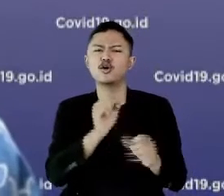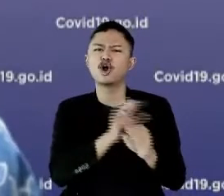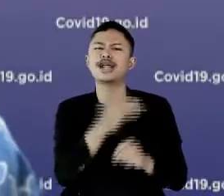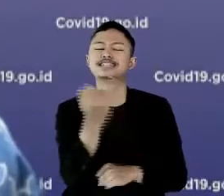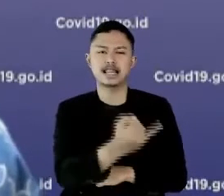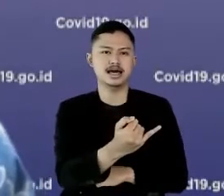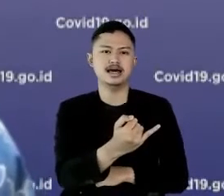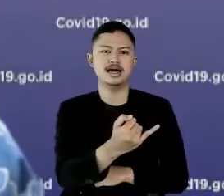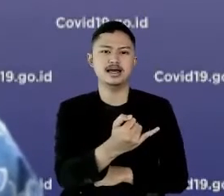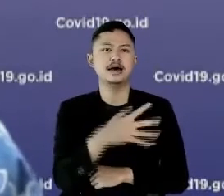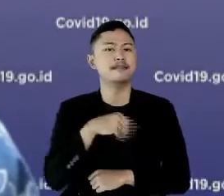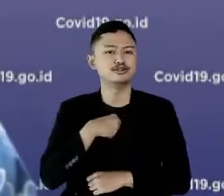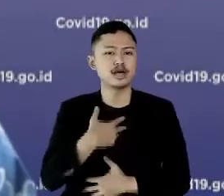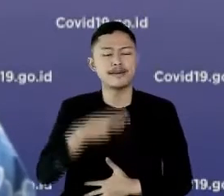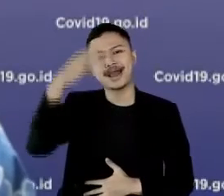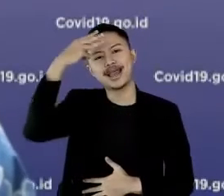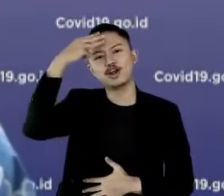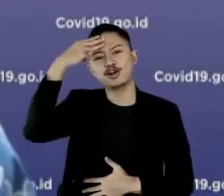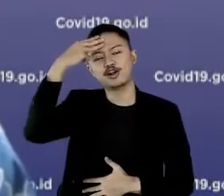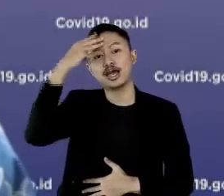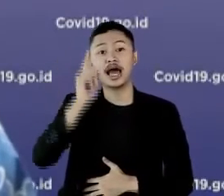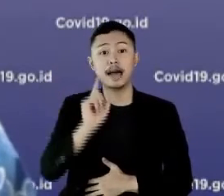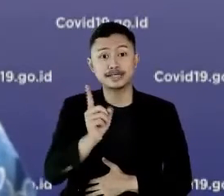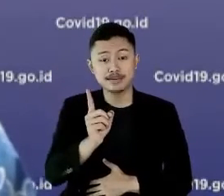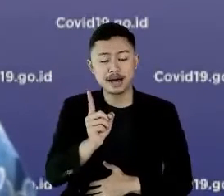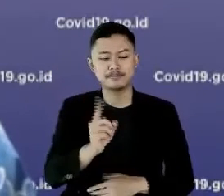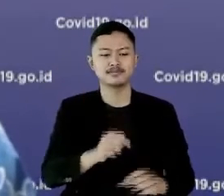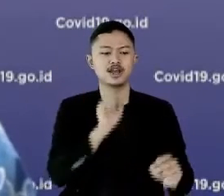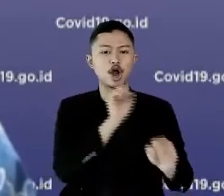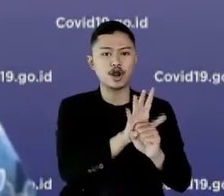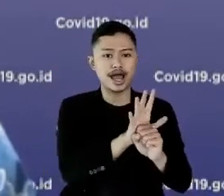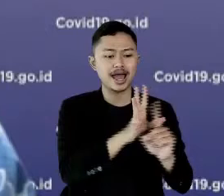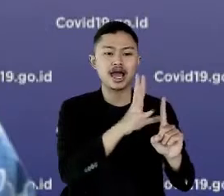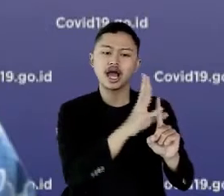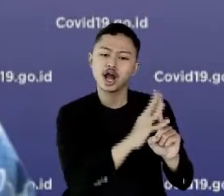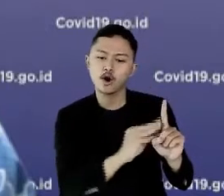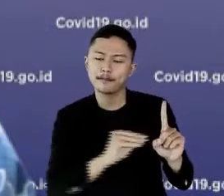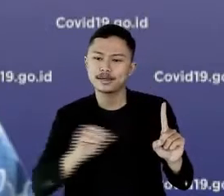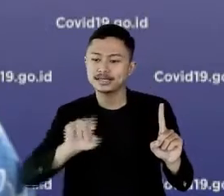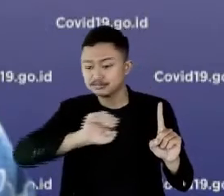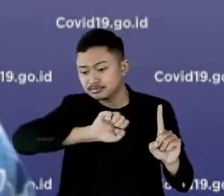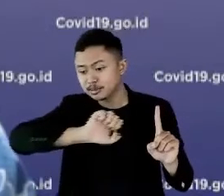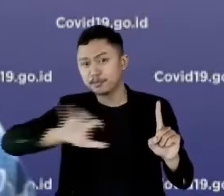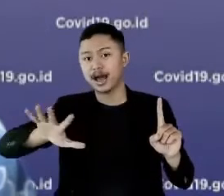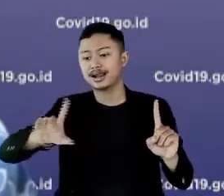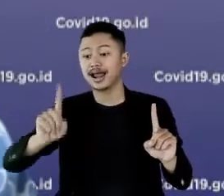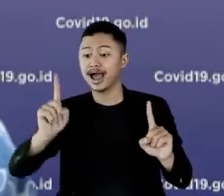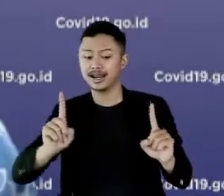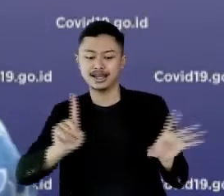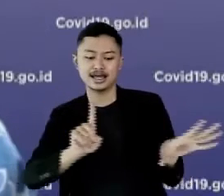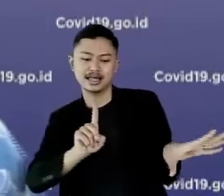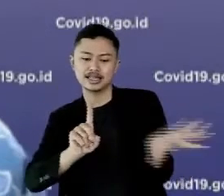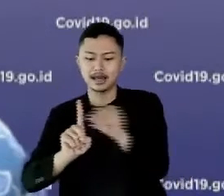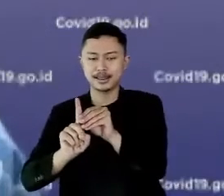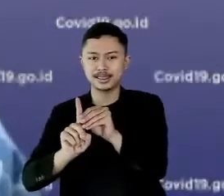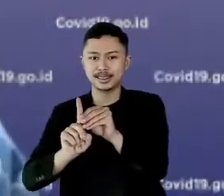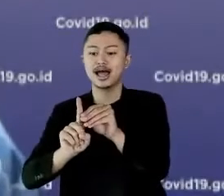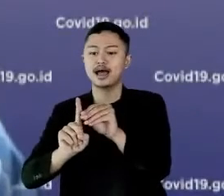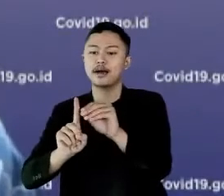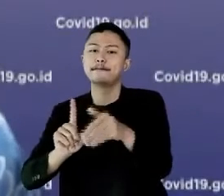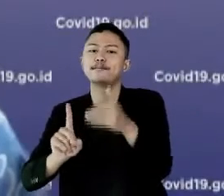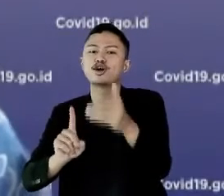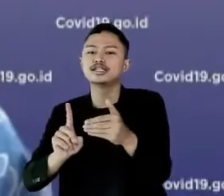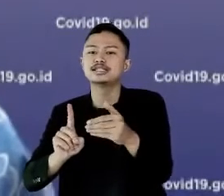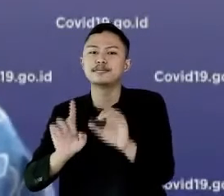banyak virus itu bereplikasi, berkembang biak, iya, ya, itu mungkin